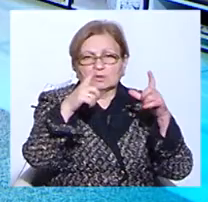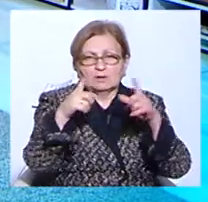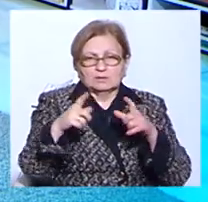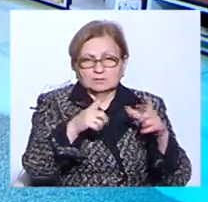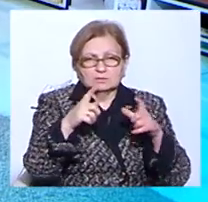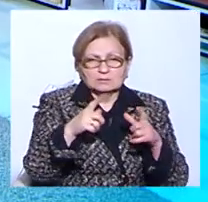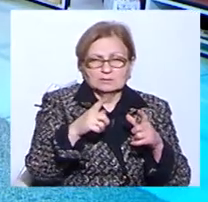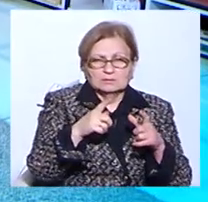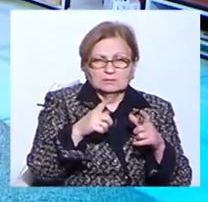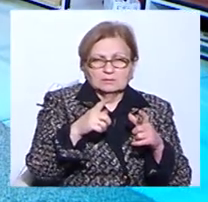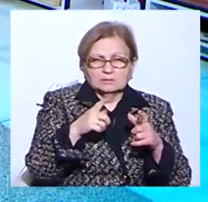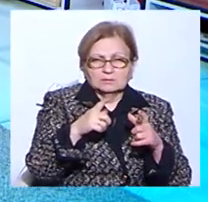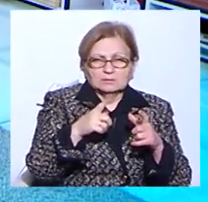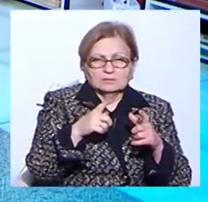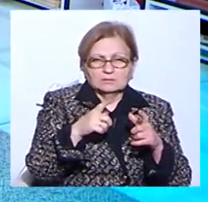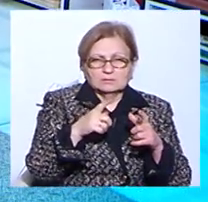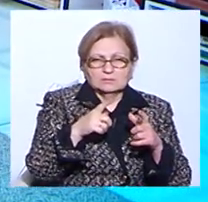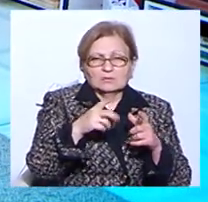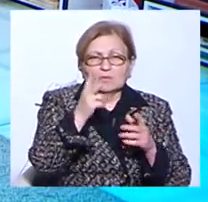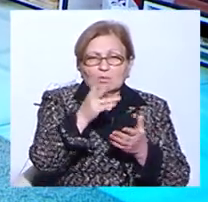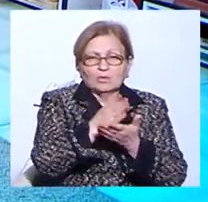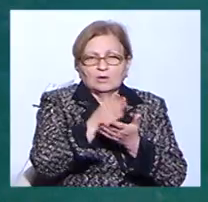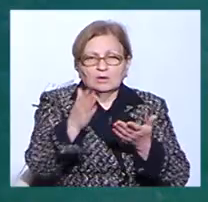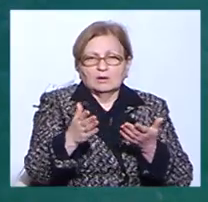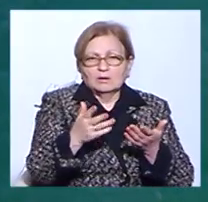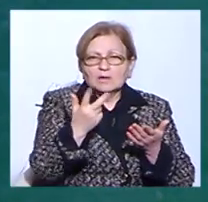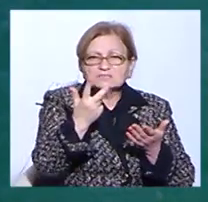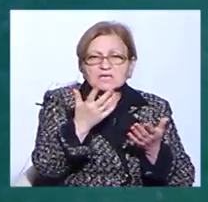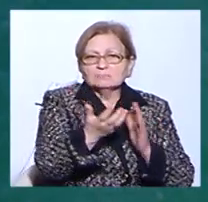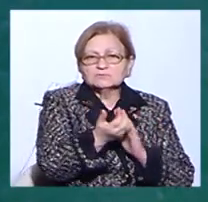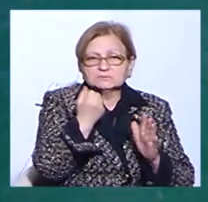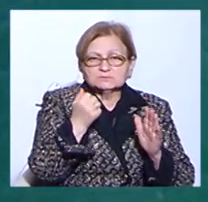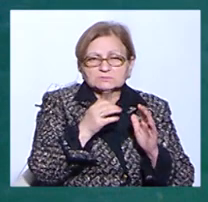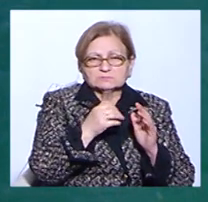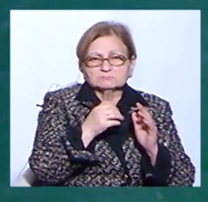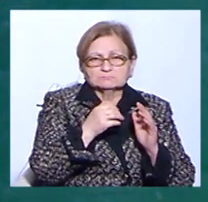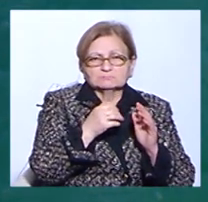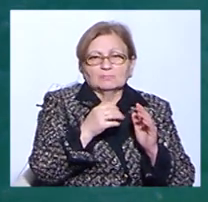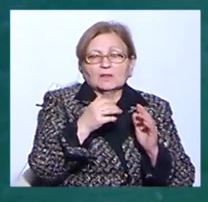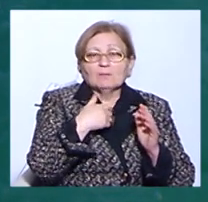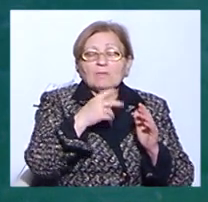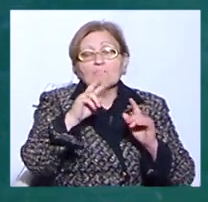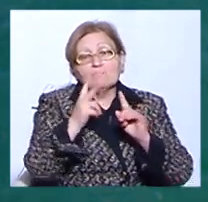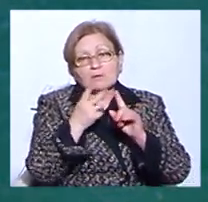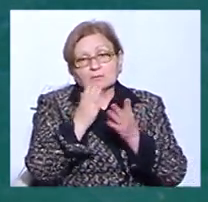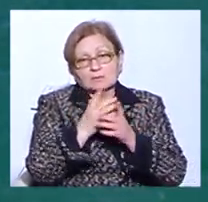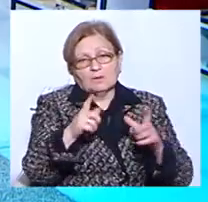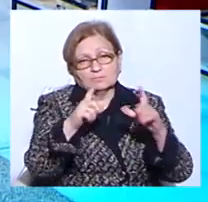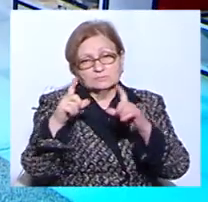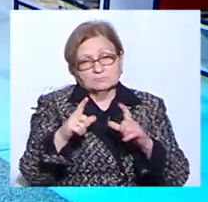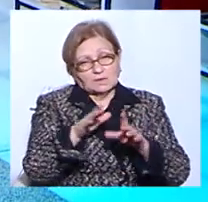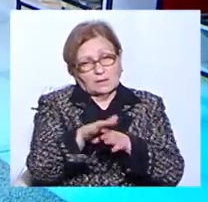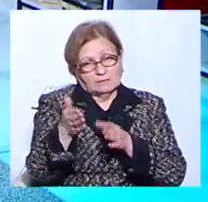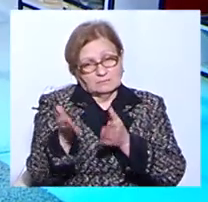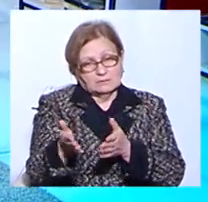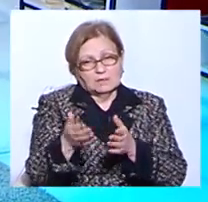ერთი თელი. დავანებოთ ამას და ორ ნაწილად თუ დაყავი, 3-ს როგორ აიღებ? არა, მე ეგეთი მთელი კიდევ მაქვს მეორეც. მე კიდევ მაქვს აქ